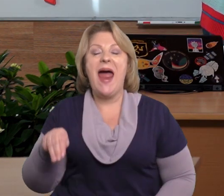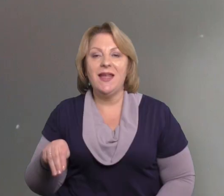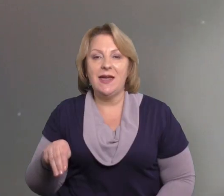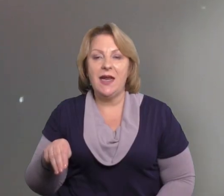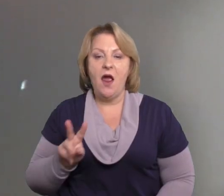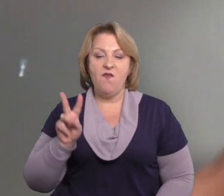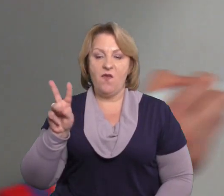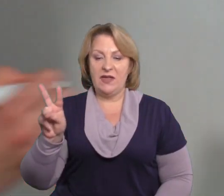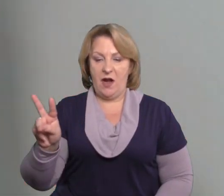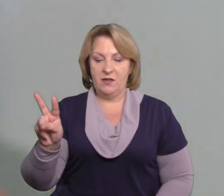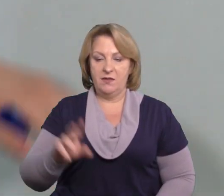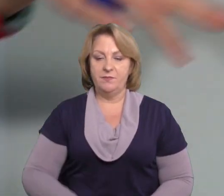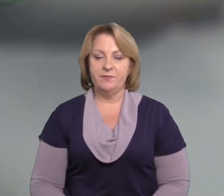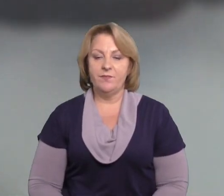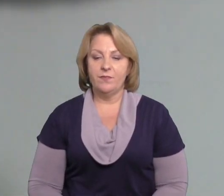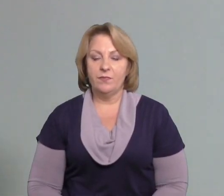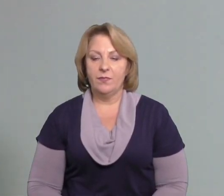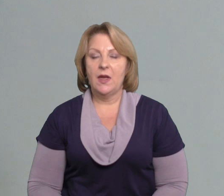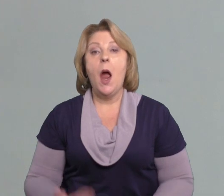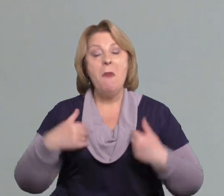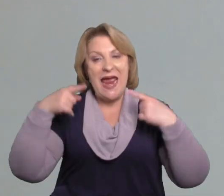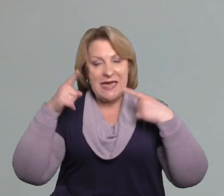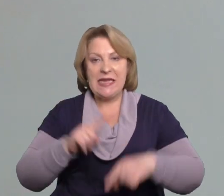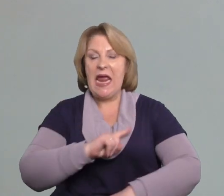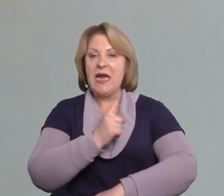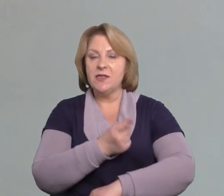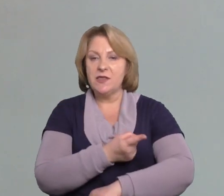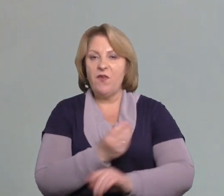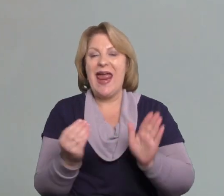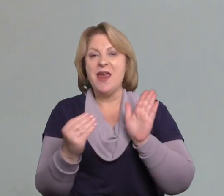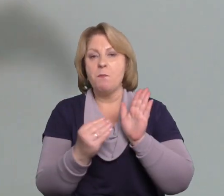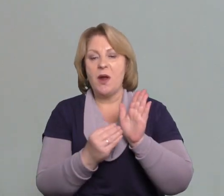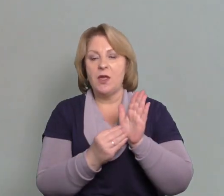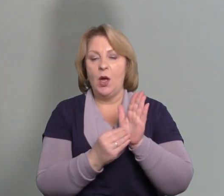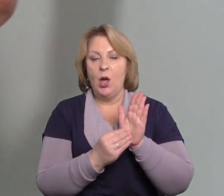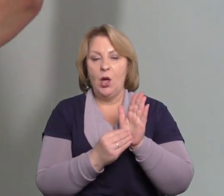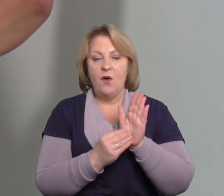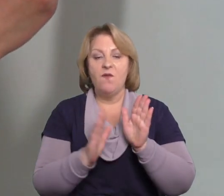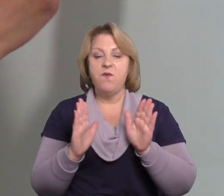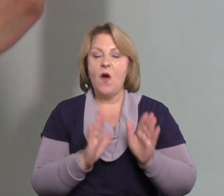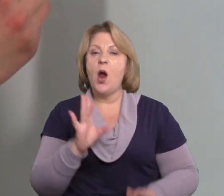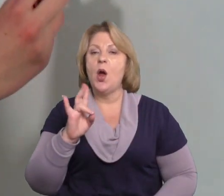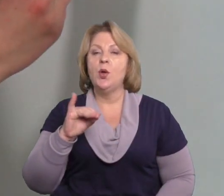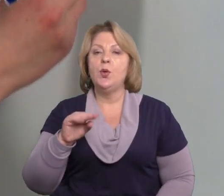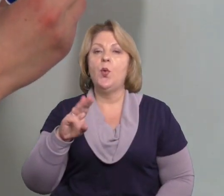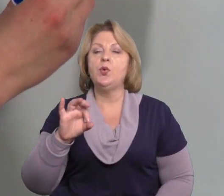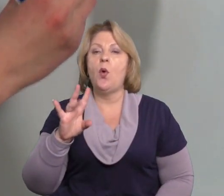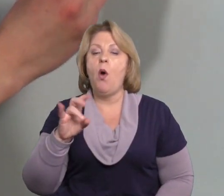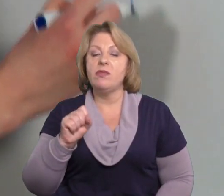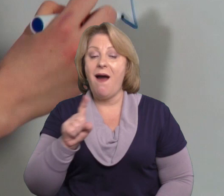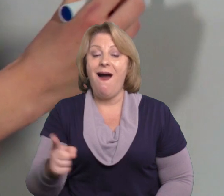метри в квадраті. Ми знаємо, що сила вимірюється в ньютонах, а один